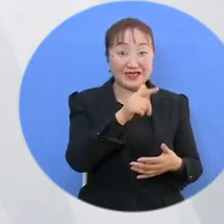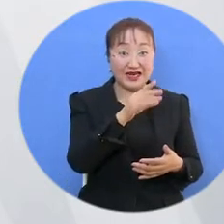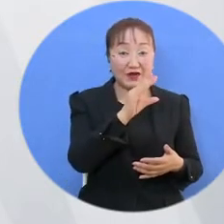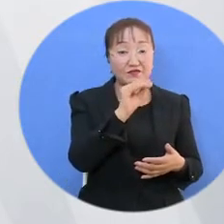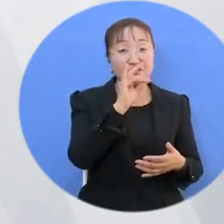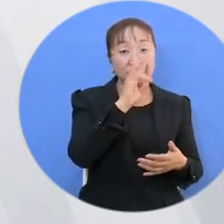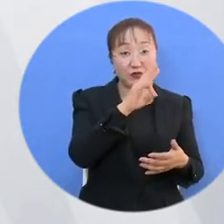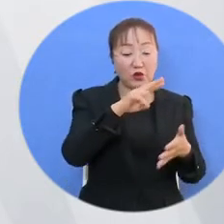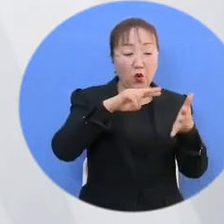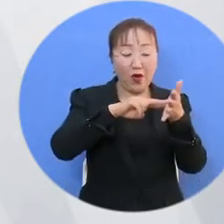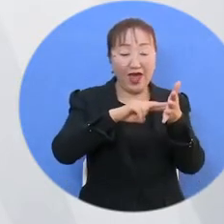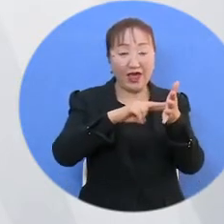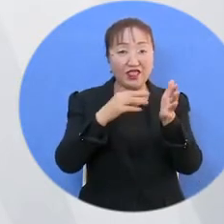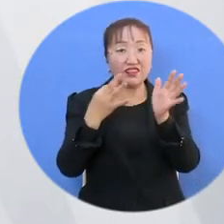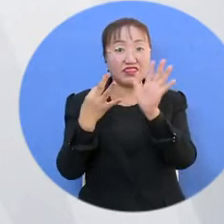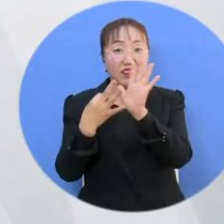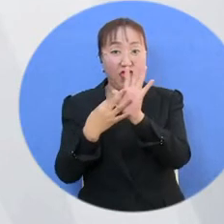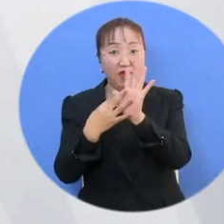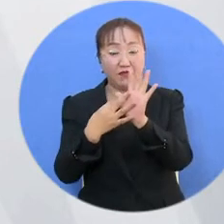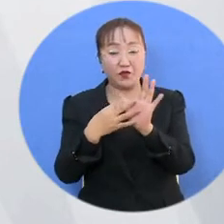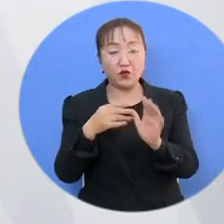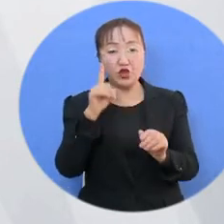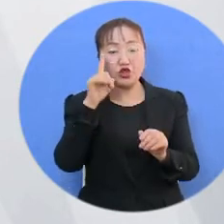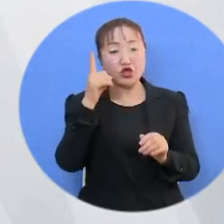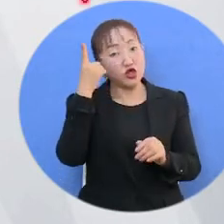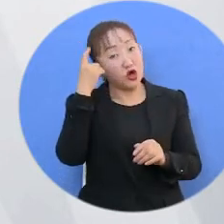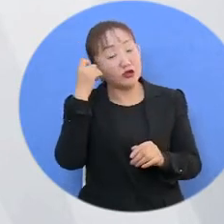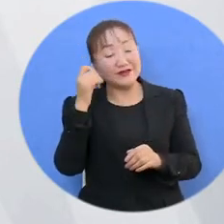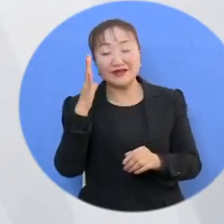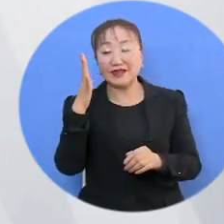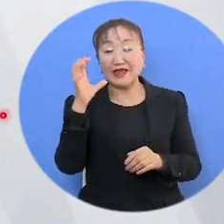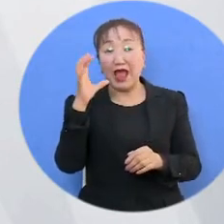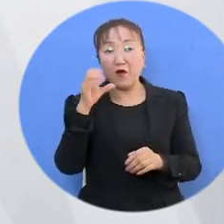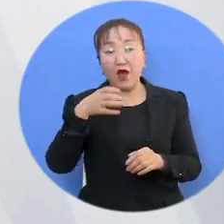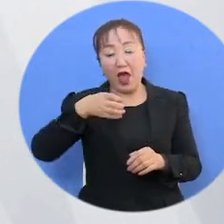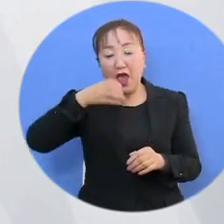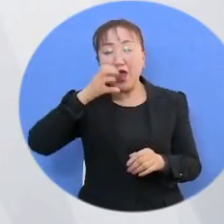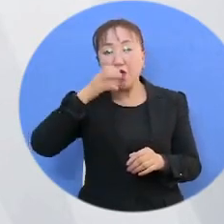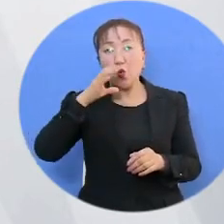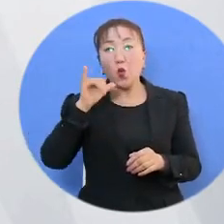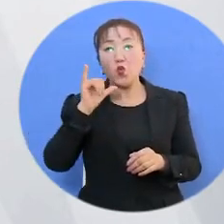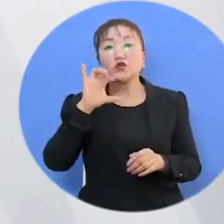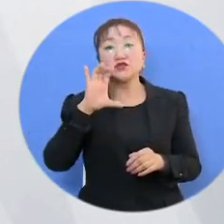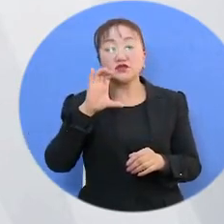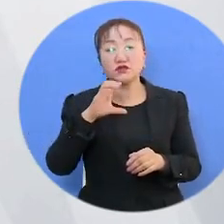8-д хуваагаад өдөрт 5 аяг ус уух ёстой юм байна. Ямар хэмжээний ус уух вэ гэдгийг өдөрт уух шингэний хэмжээг